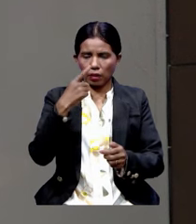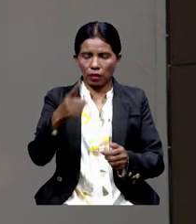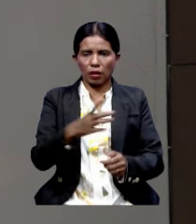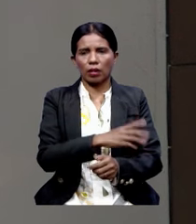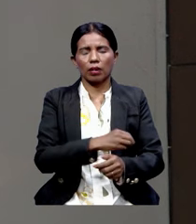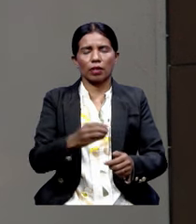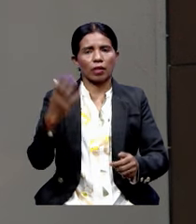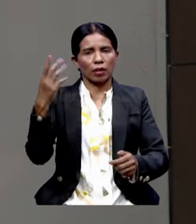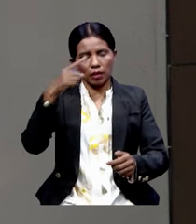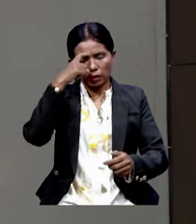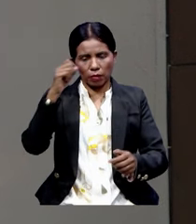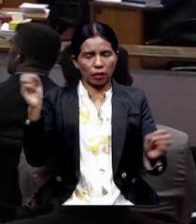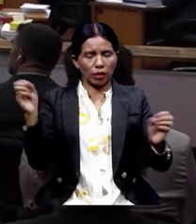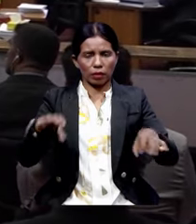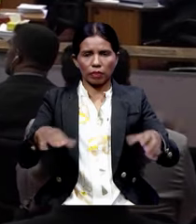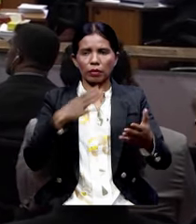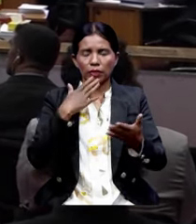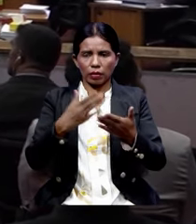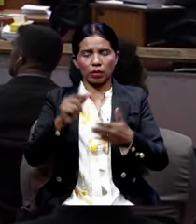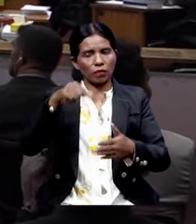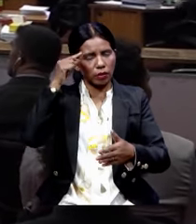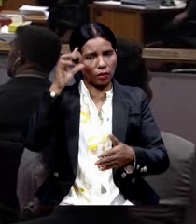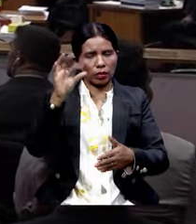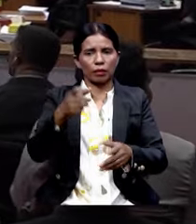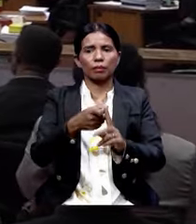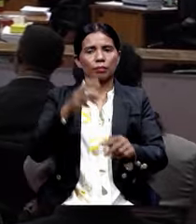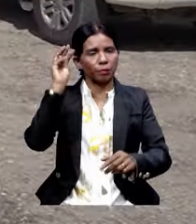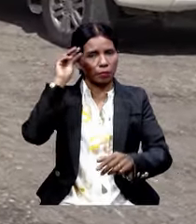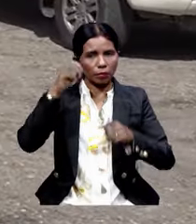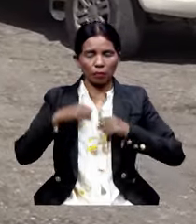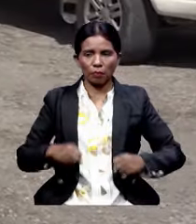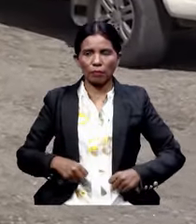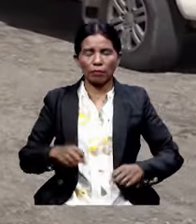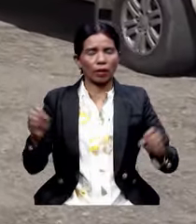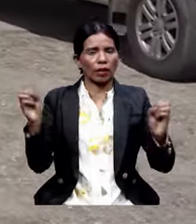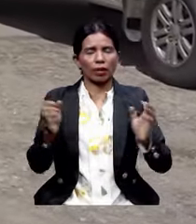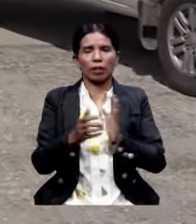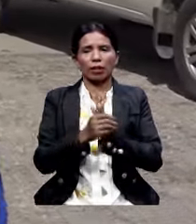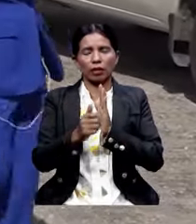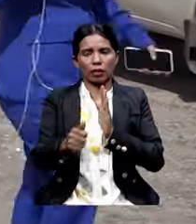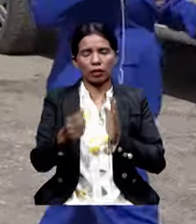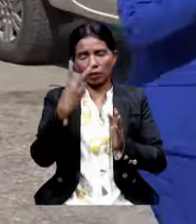ne acontece tamba incapacidade u si governo da sia. Liu ministra Saudi ne bela iha capacidade